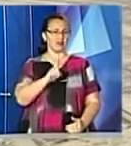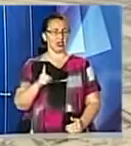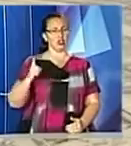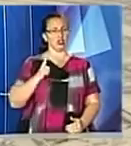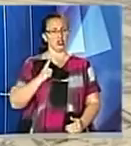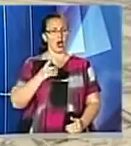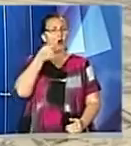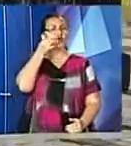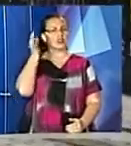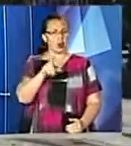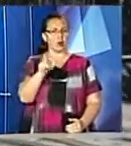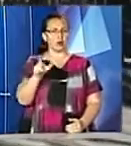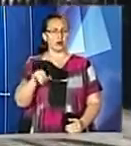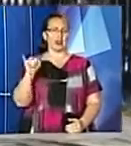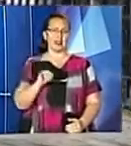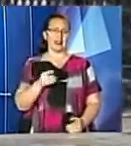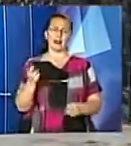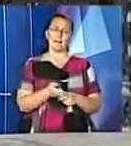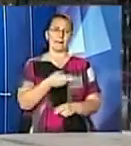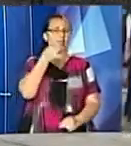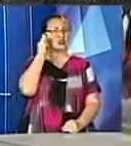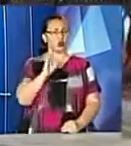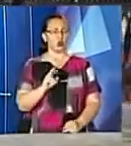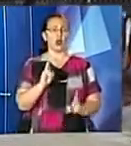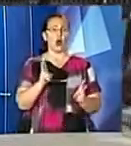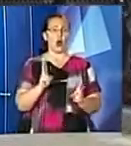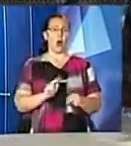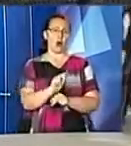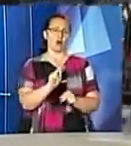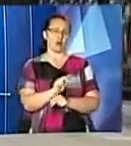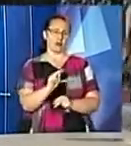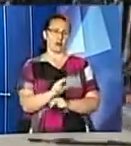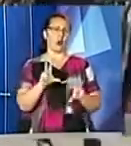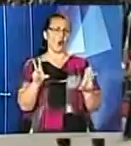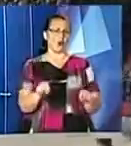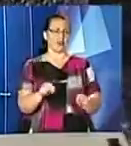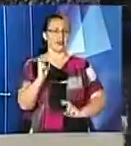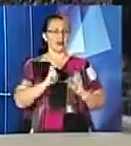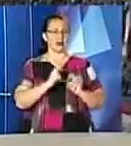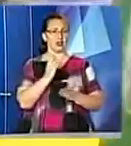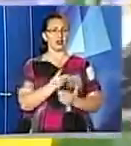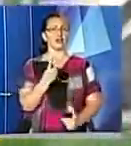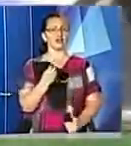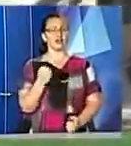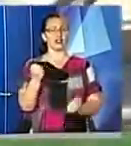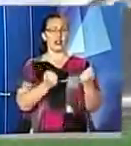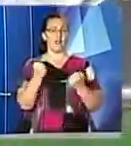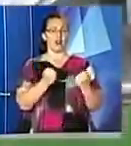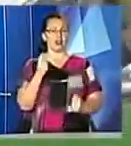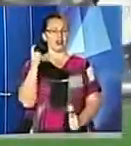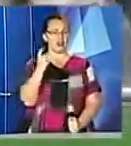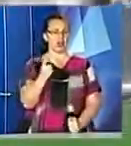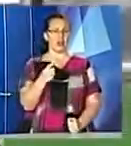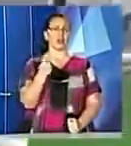Чекають як досвідчених працівників, так і новачків, яких обіцяють навчити. Наразі на підприємстві є 200 водіїв трамваїв та 143